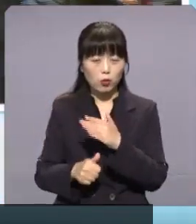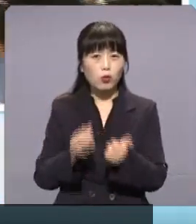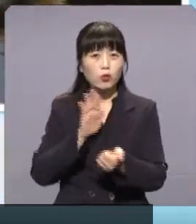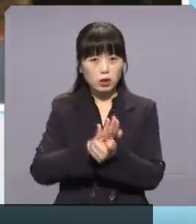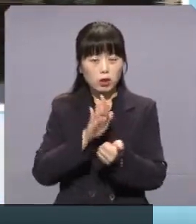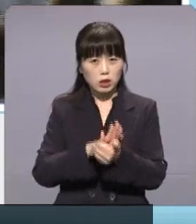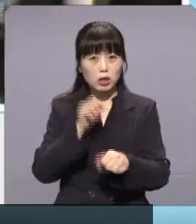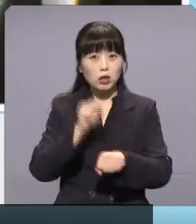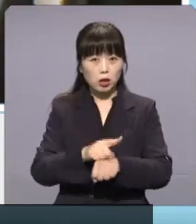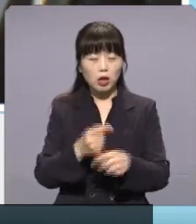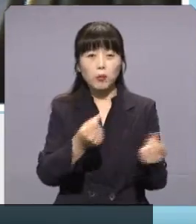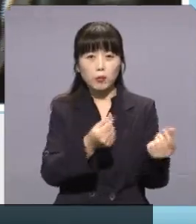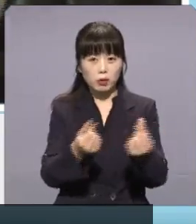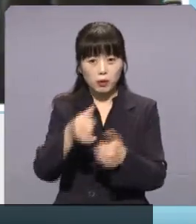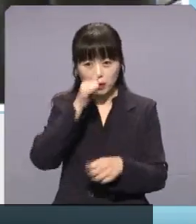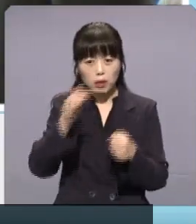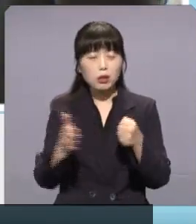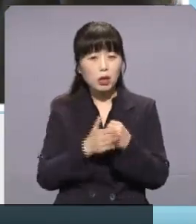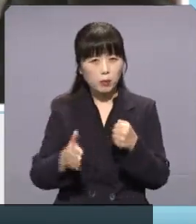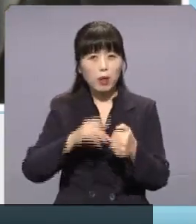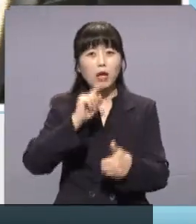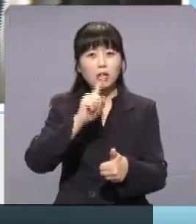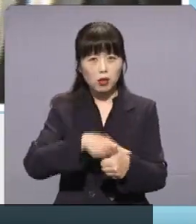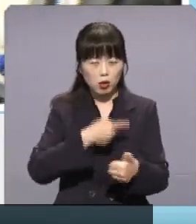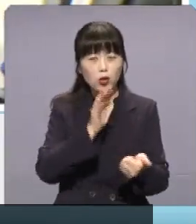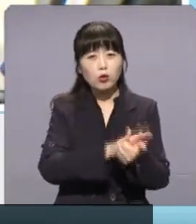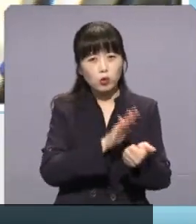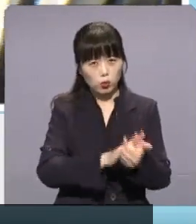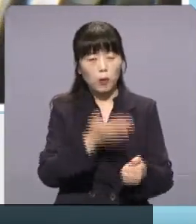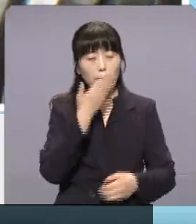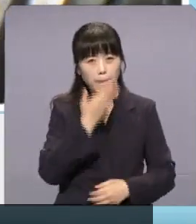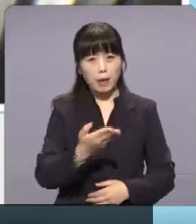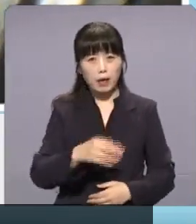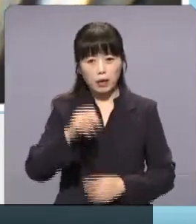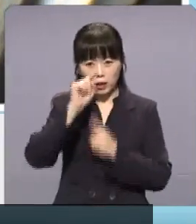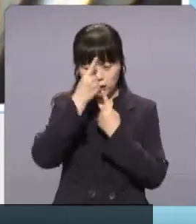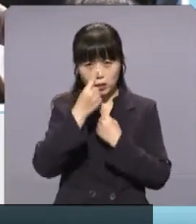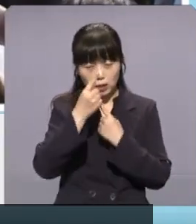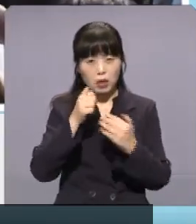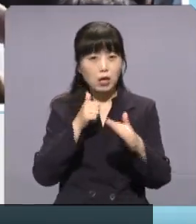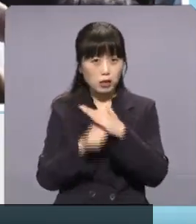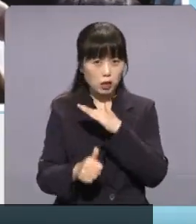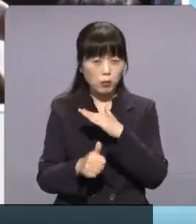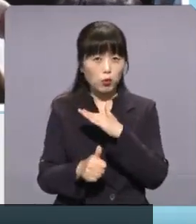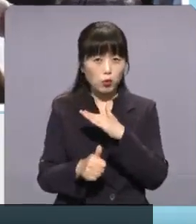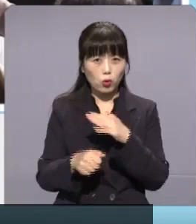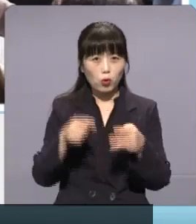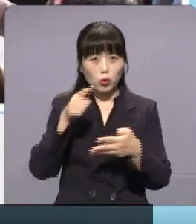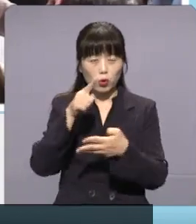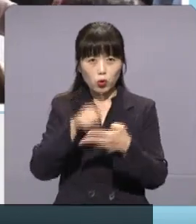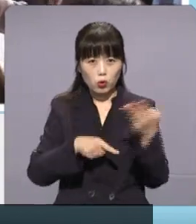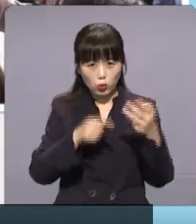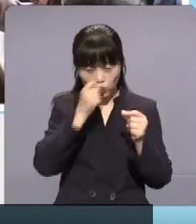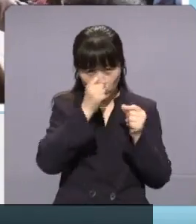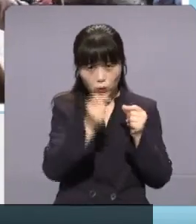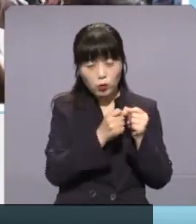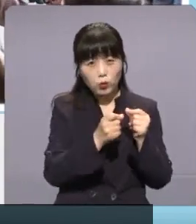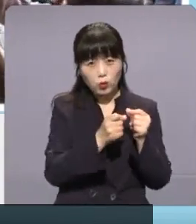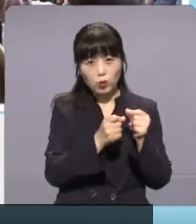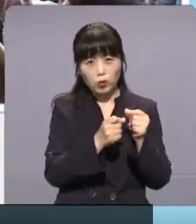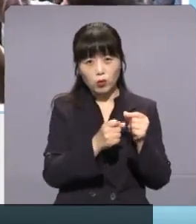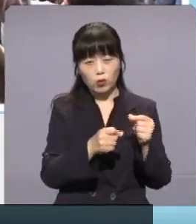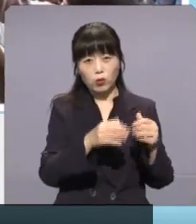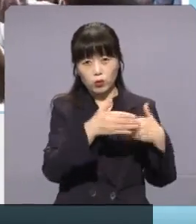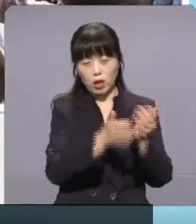볼 수밖에 없으니까 그분은 그냥 자연스럽게 도울 수밖에 없다. 이준석 대표도 친윤 당대표가 되는 것보다는 예.